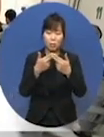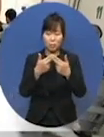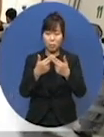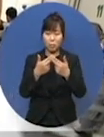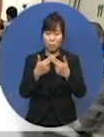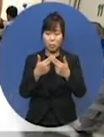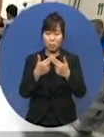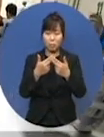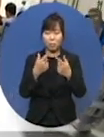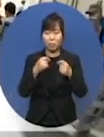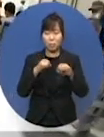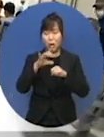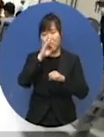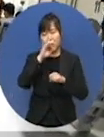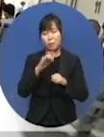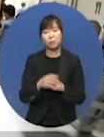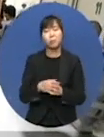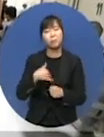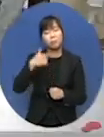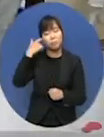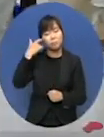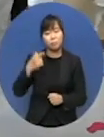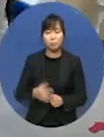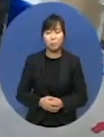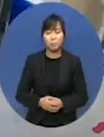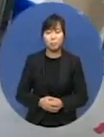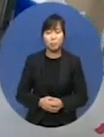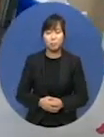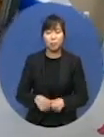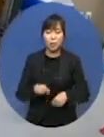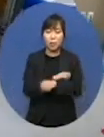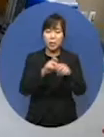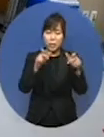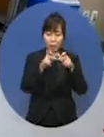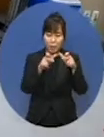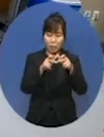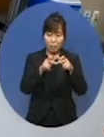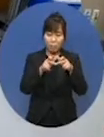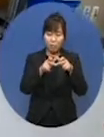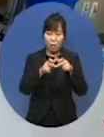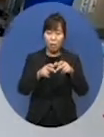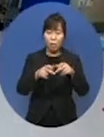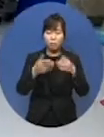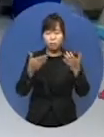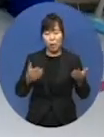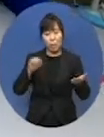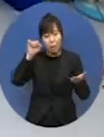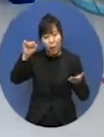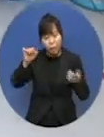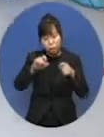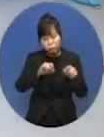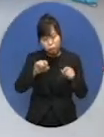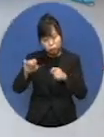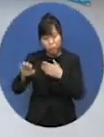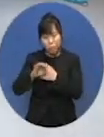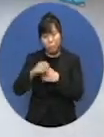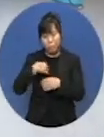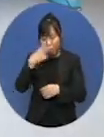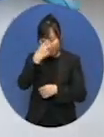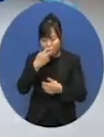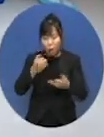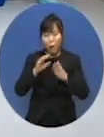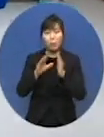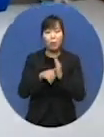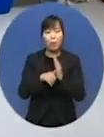그러면 안 되지. 그렇게 생각합니다. 특히 장애인들은 파업이 장기화되면 진료를 받는데